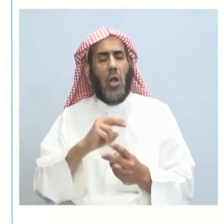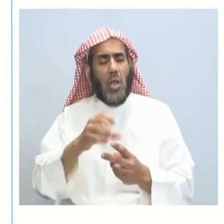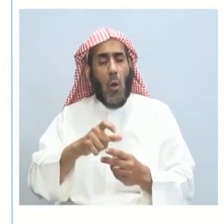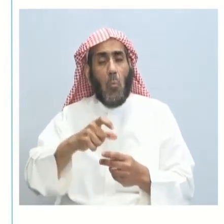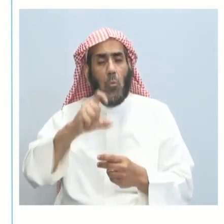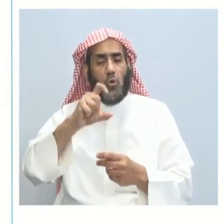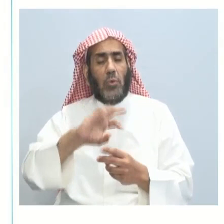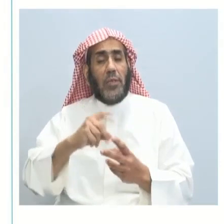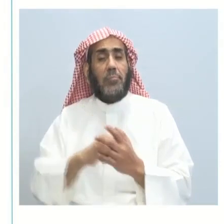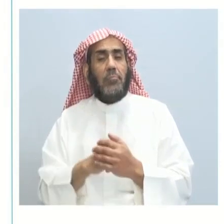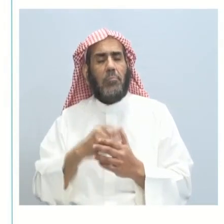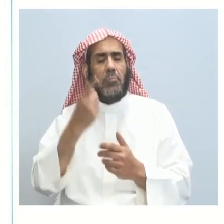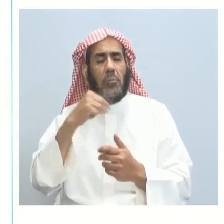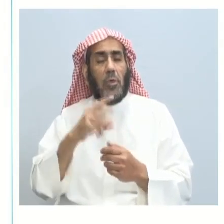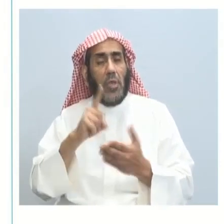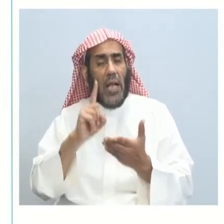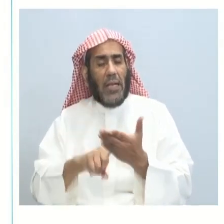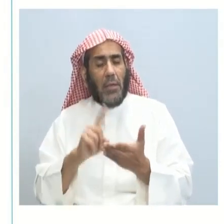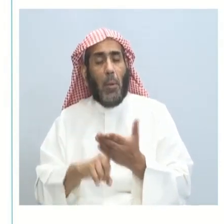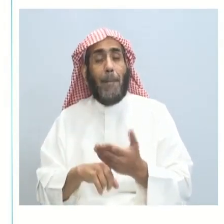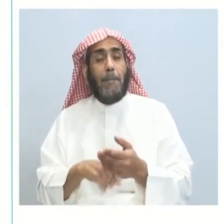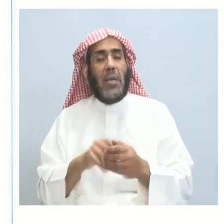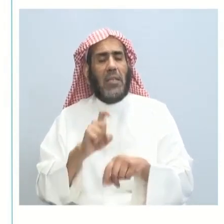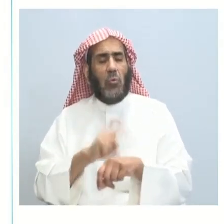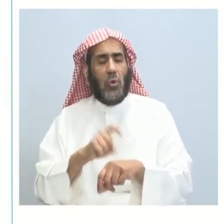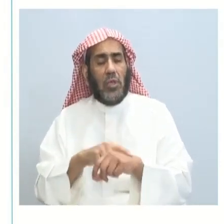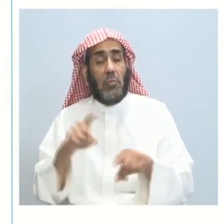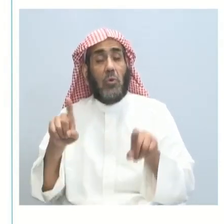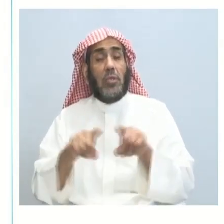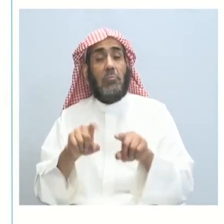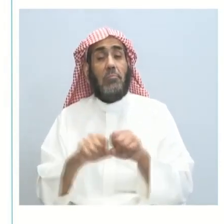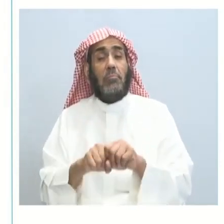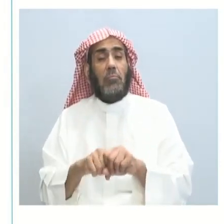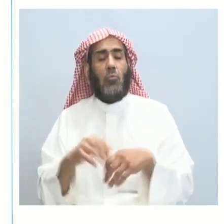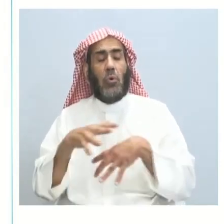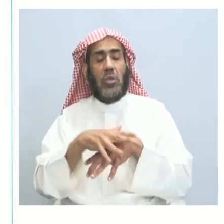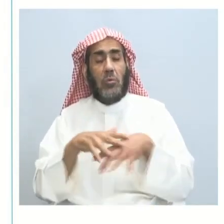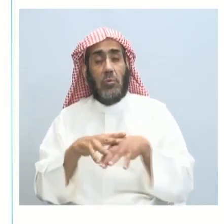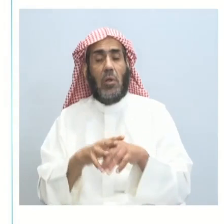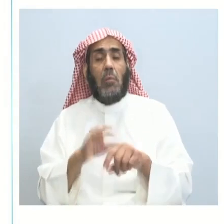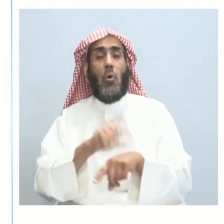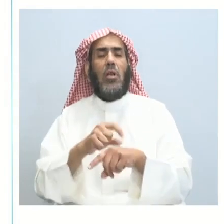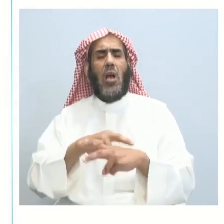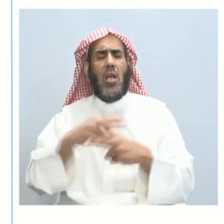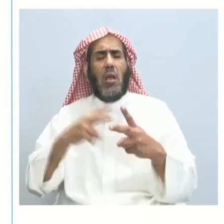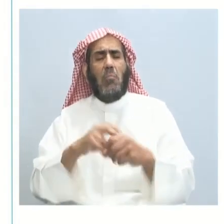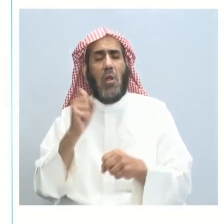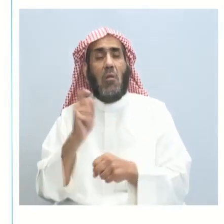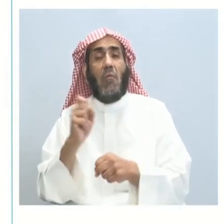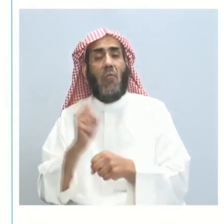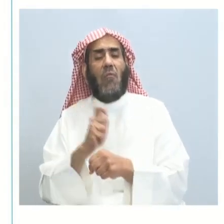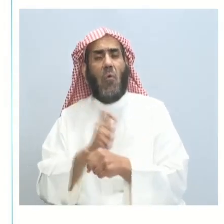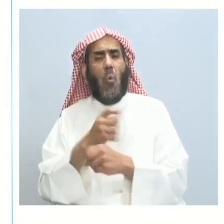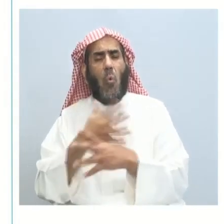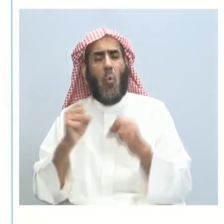المشروبات اذا لابد ان اتاكد ايضا من التوقيت المناسب وجدوله الموعد كثير من الفعاليات فشلت